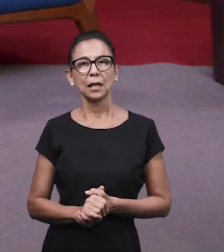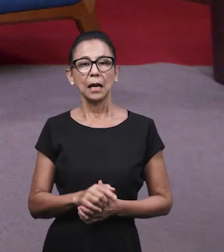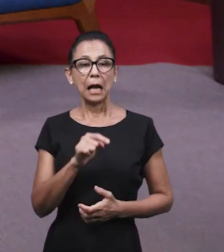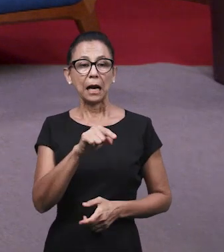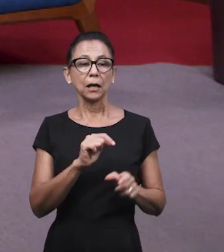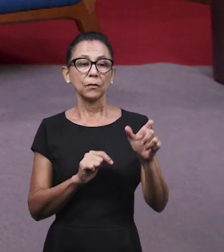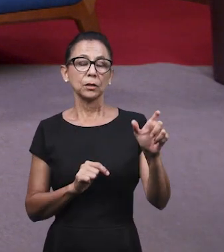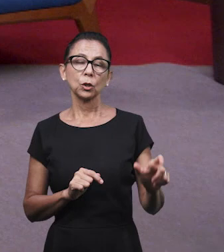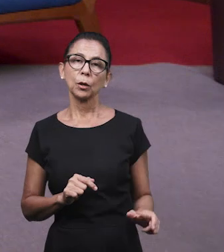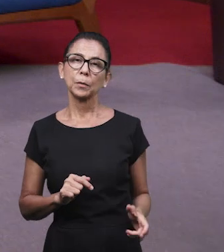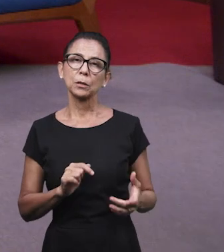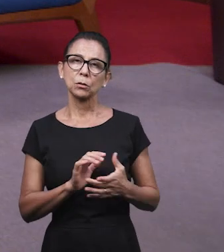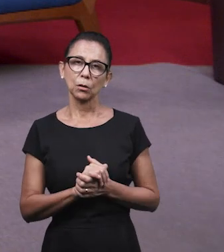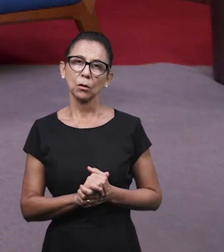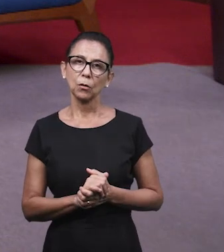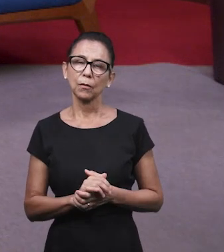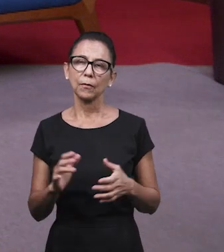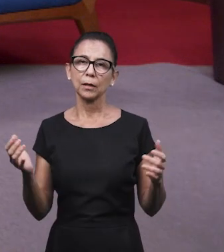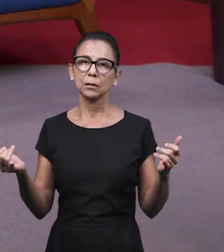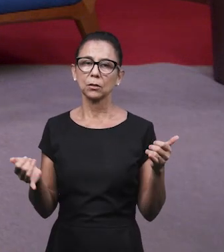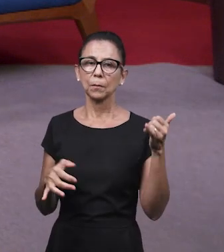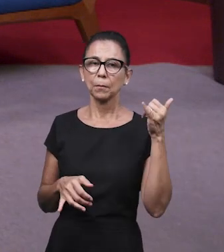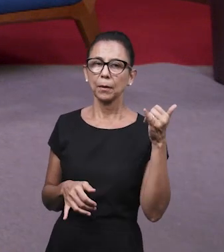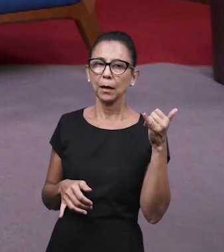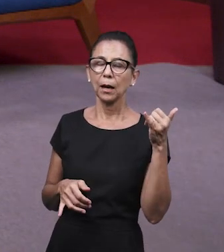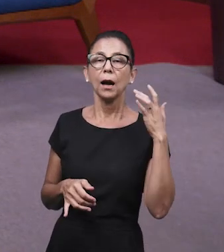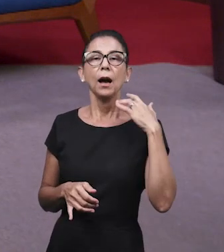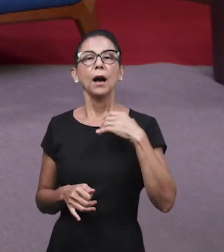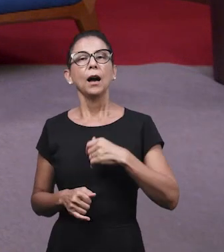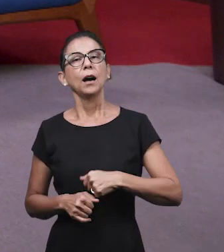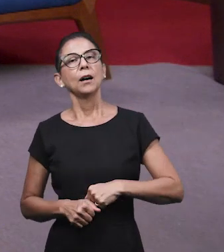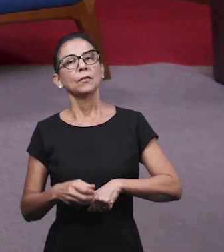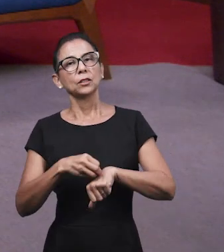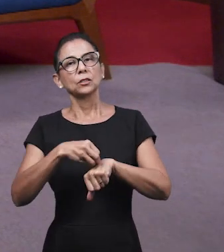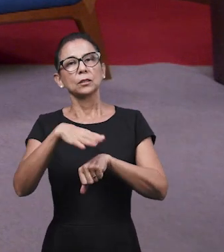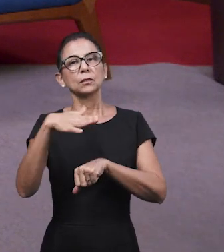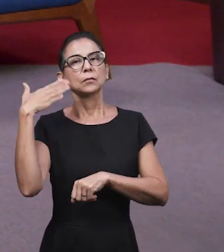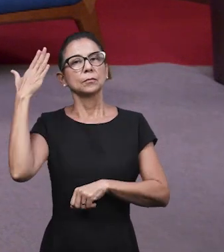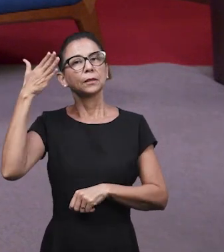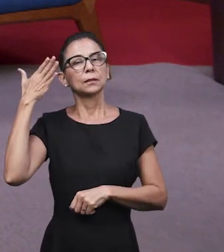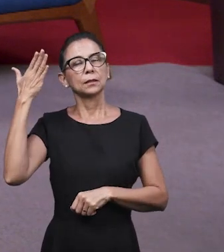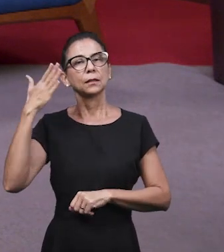La personne qui va vous répondre va transmettre une parole de la part du Seigneur pour votre vie. Il